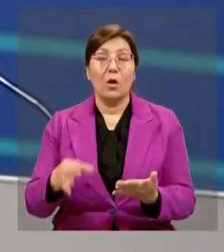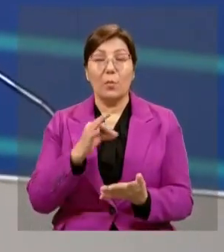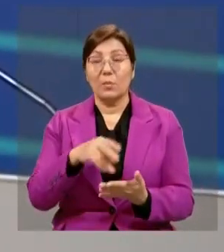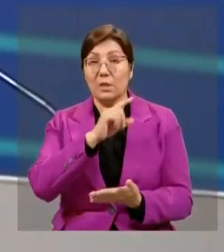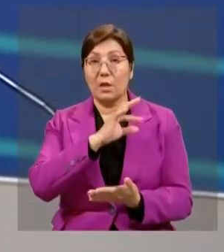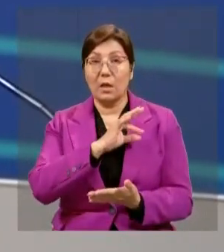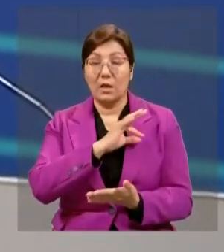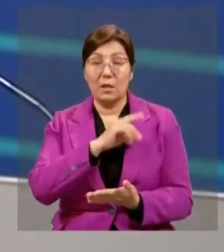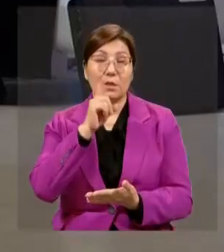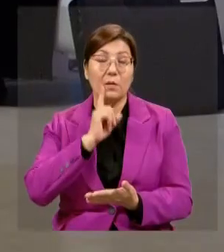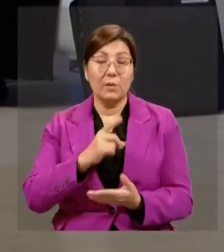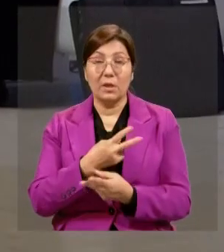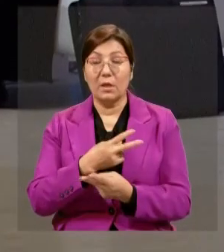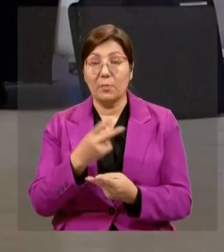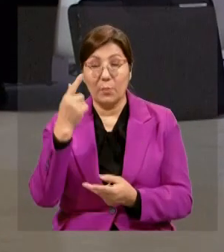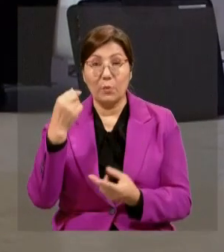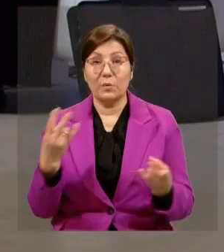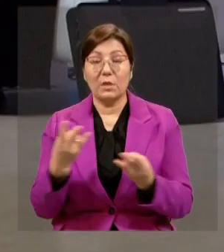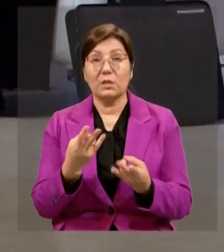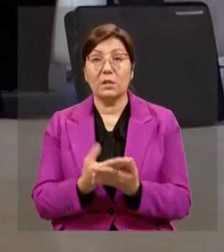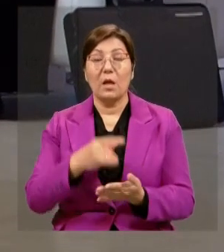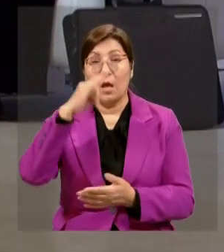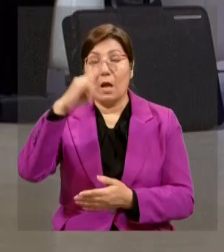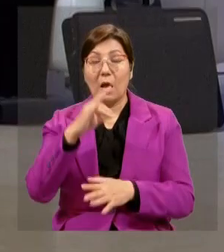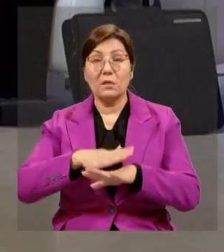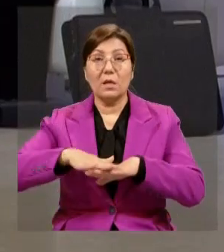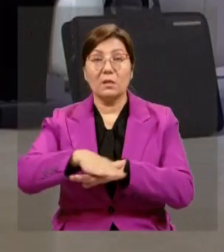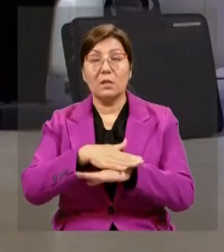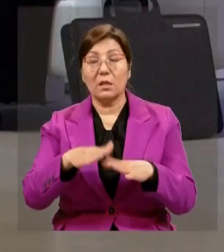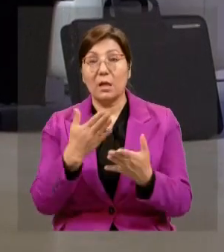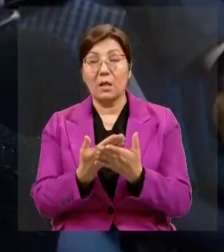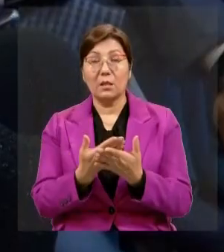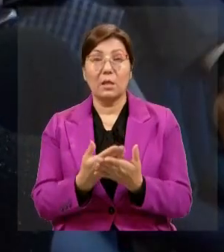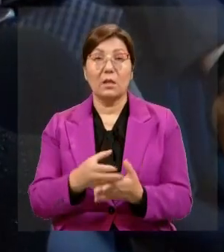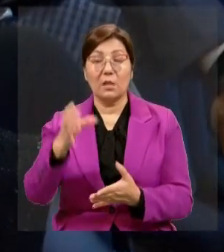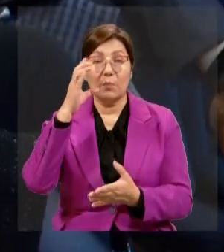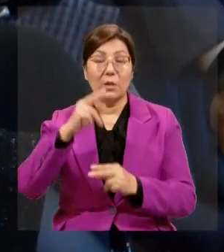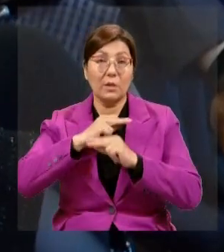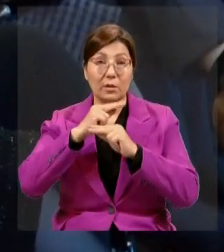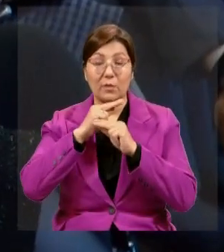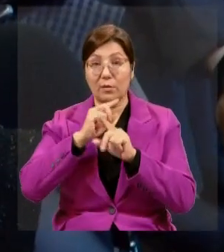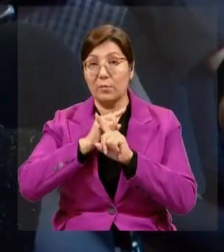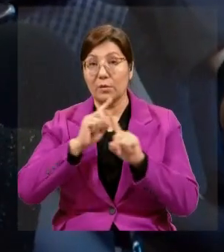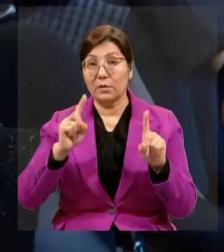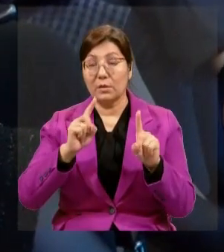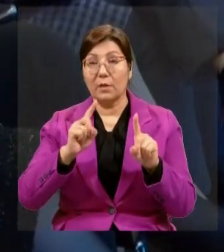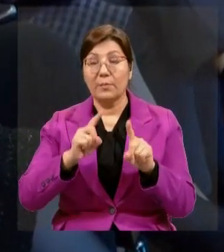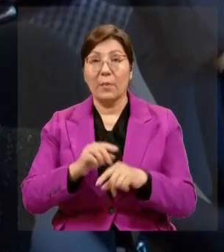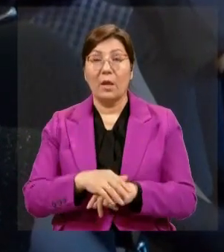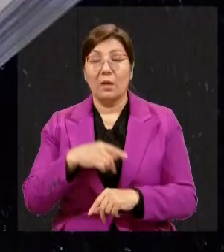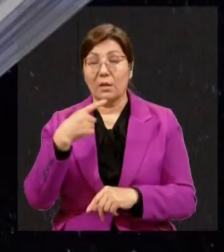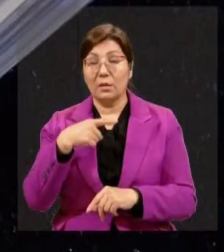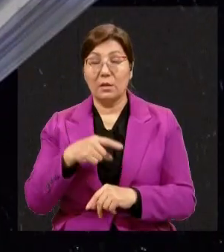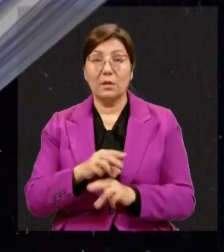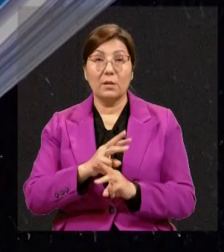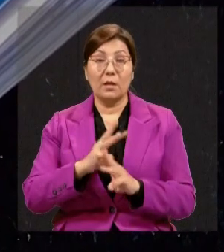бір анықтап алуымыз қажет. Мемлекет басшысы биыл Қазақстан халқына жолдауында әдеттегідей білімге ерекше көңіл бөлді деді өз сөзінде вице-премьер